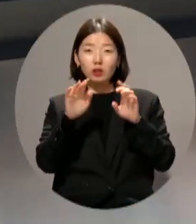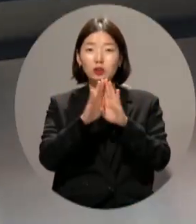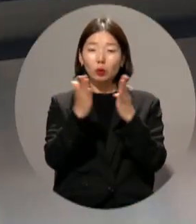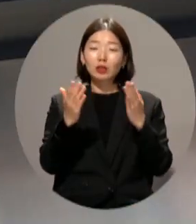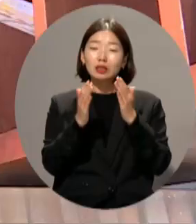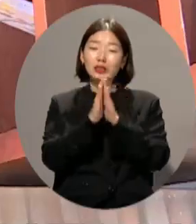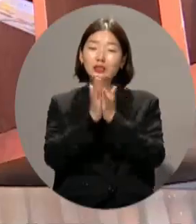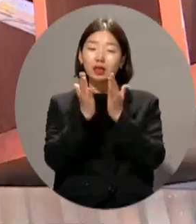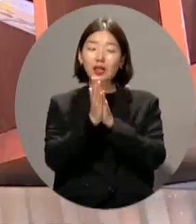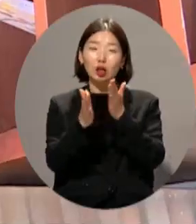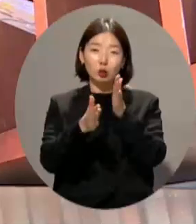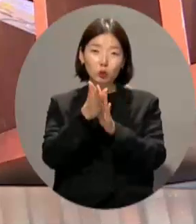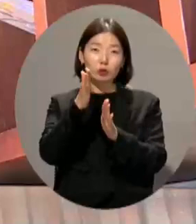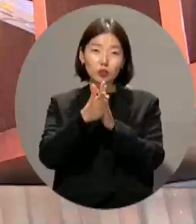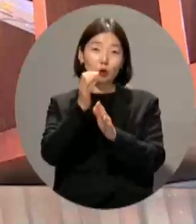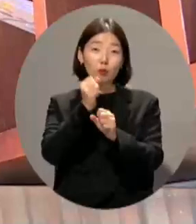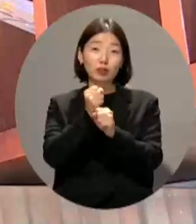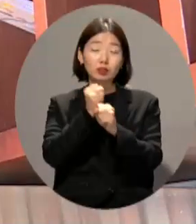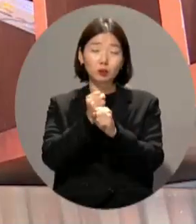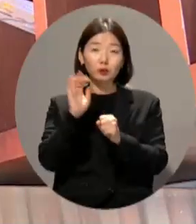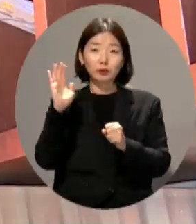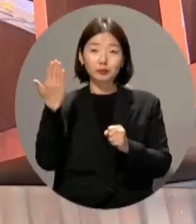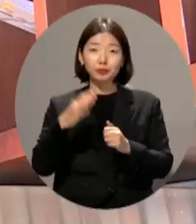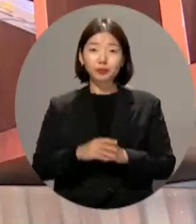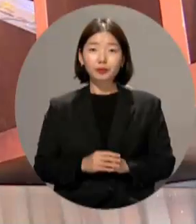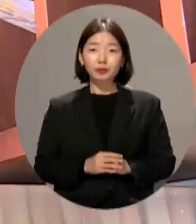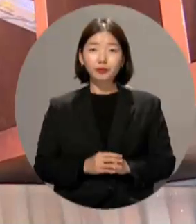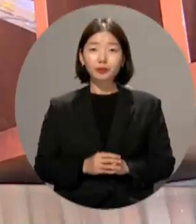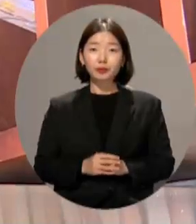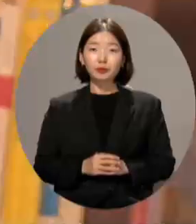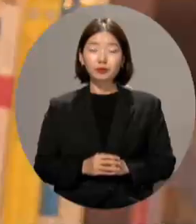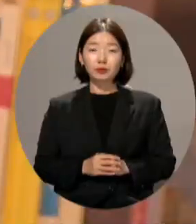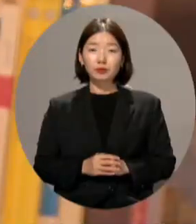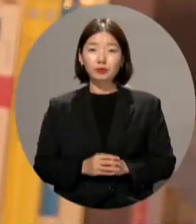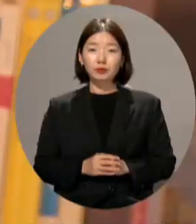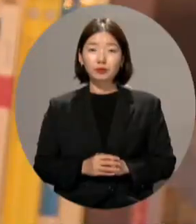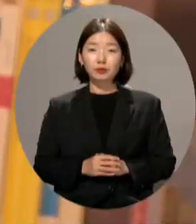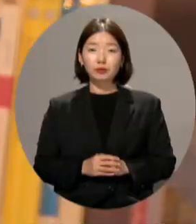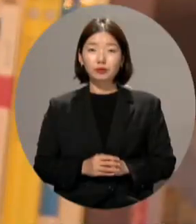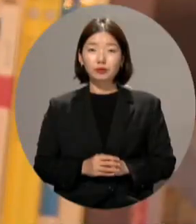책의 도시로 한 걸음 더 다가서고 있습니다. MBC 뉴스 유리용입니다.